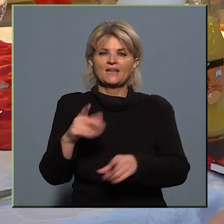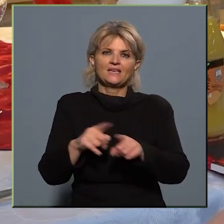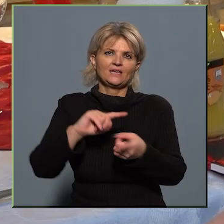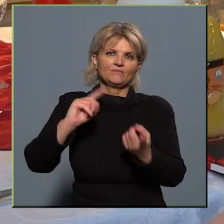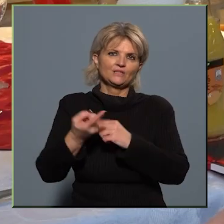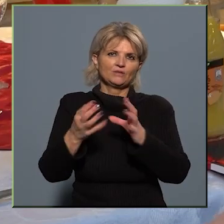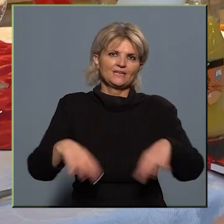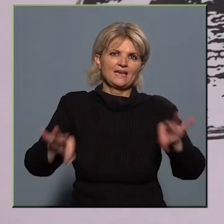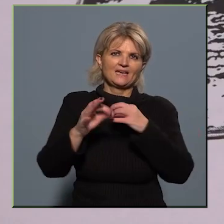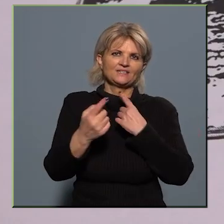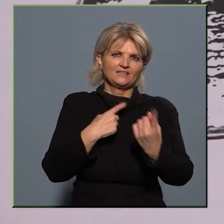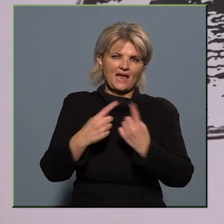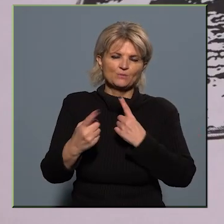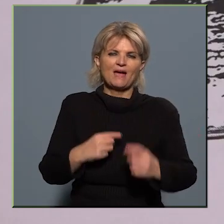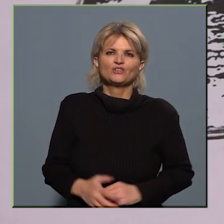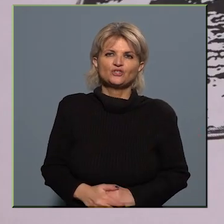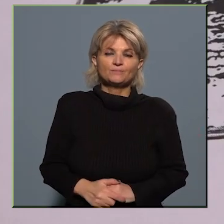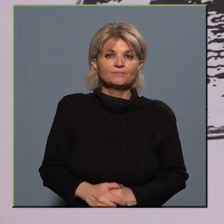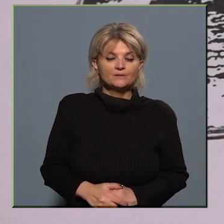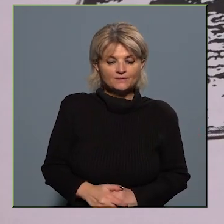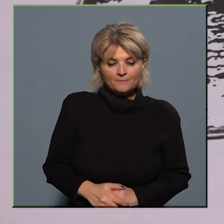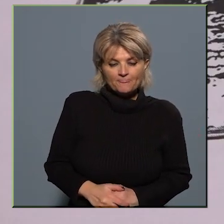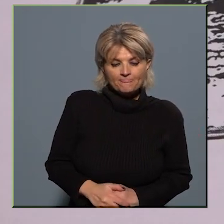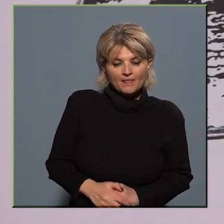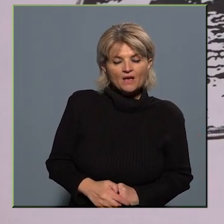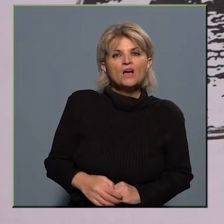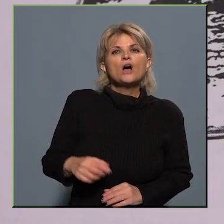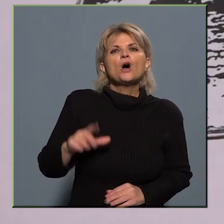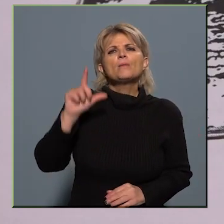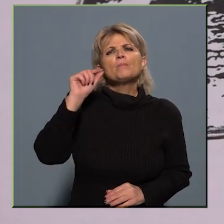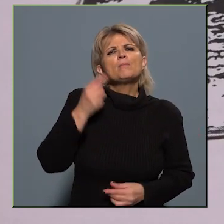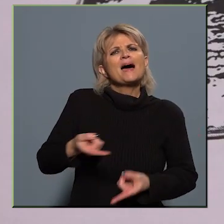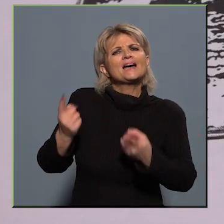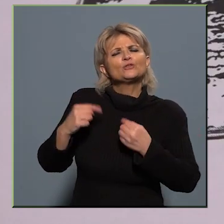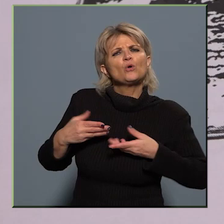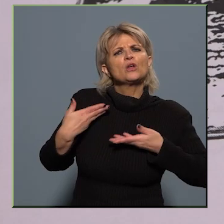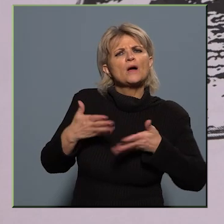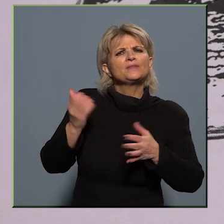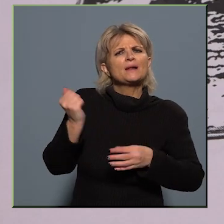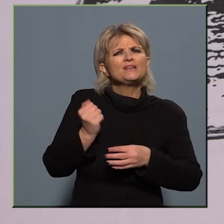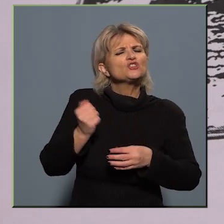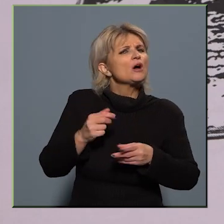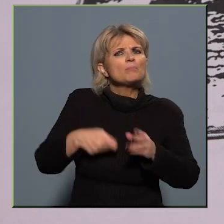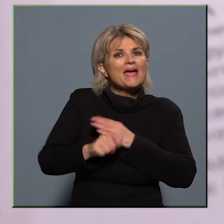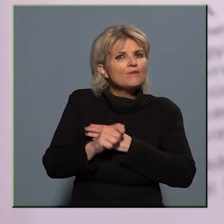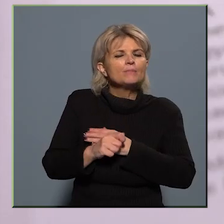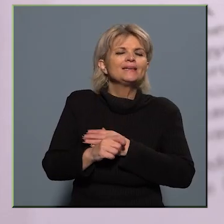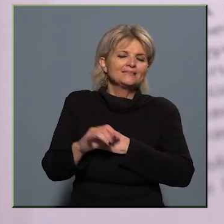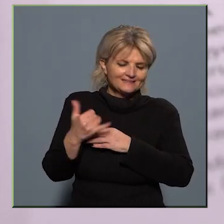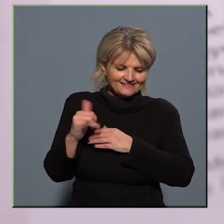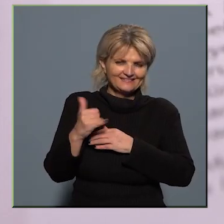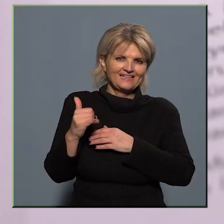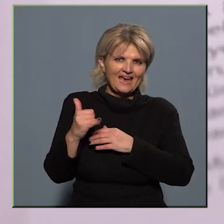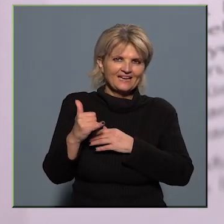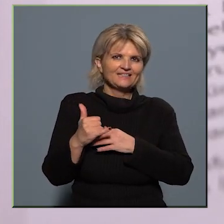szerintem kiegészítik egymást. Megvan még a bugyli bicska, amit a papától kaptál? Megvan, igen, őrzöm. Nagyon sok